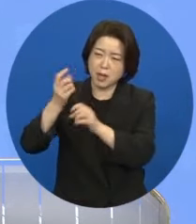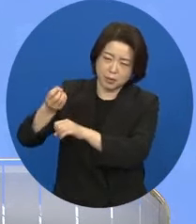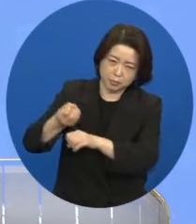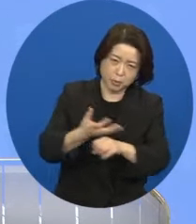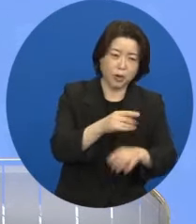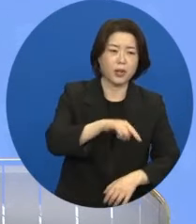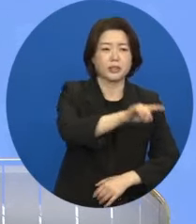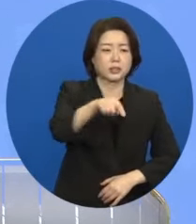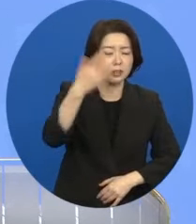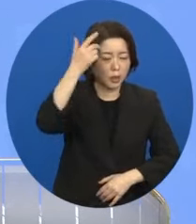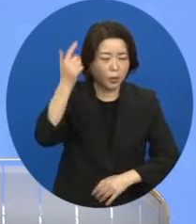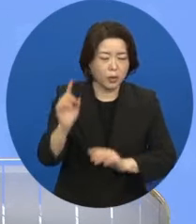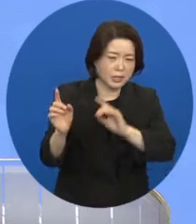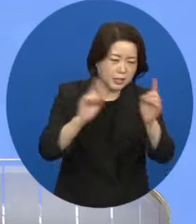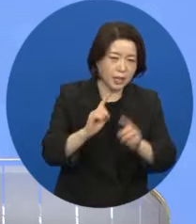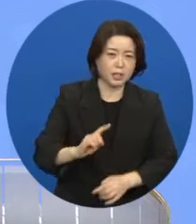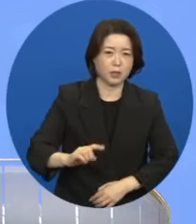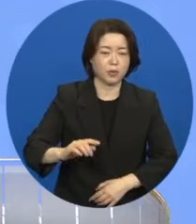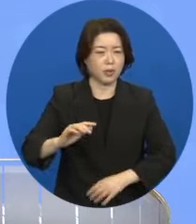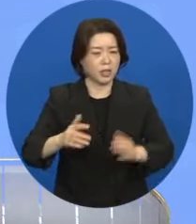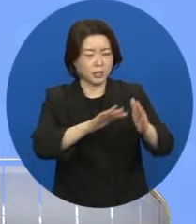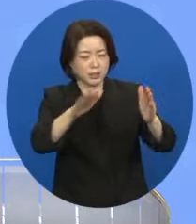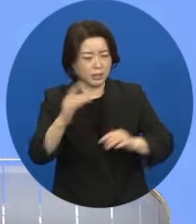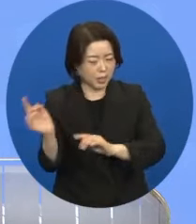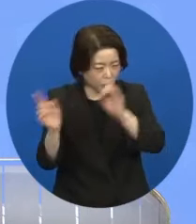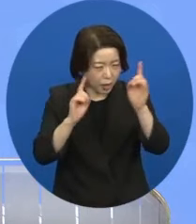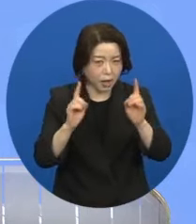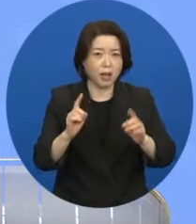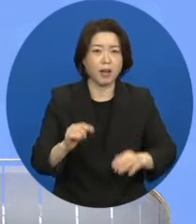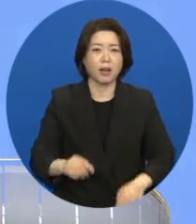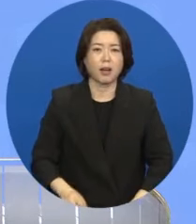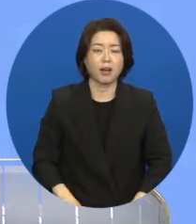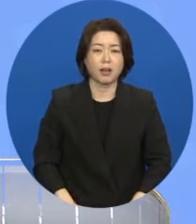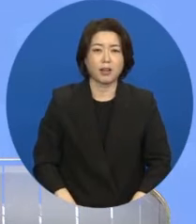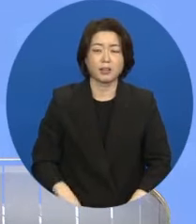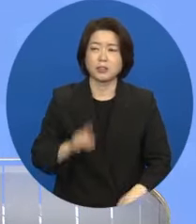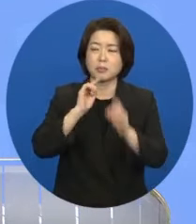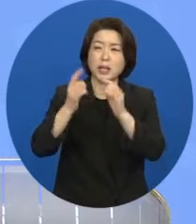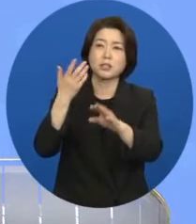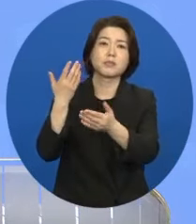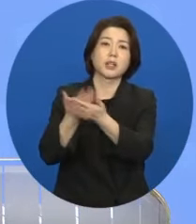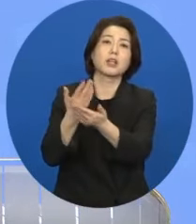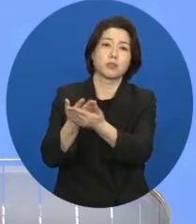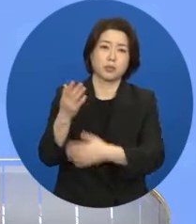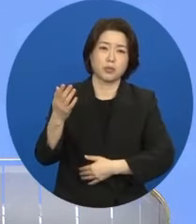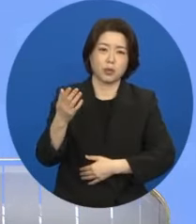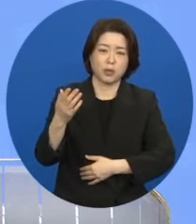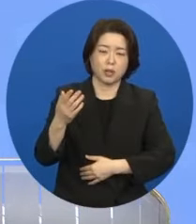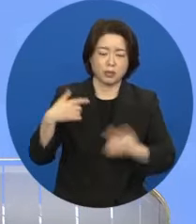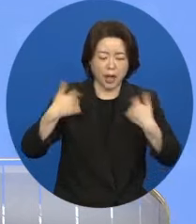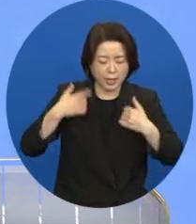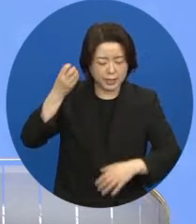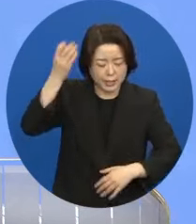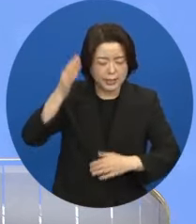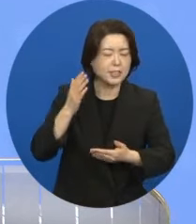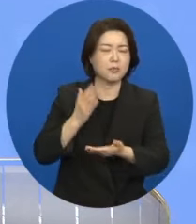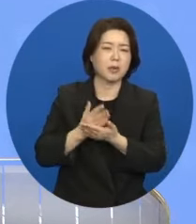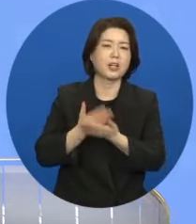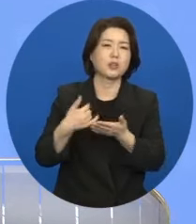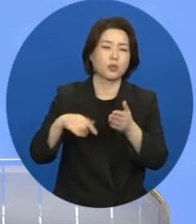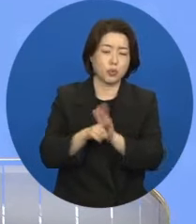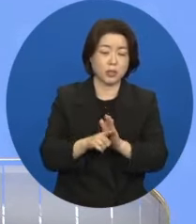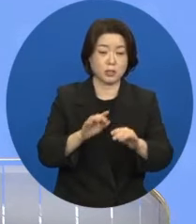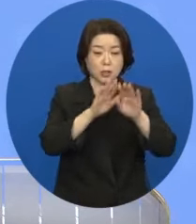살리고 영원을 살리는 말씀이 되게 해주십시오 그것을 상기시키기 위해서 말씀을 붙여놓는 거예요 그래서 줄 말씀을 준비할 때마다